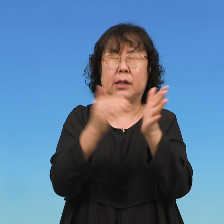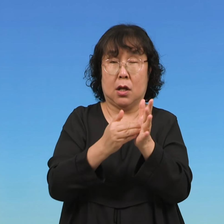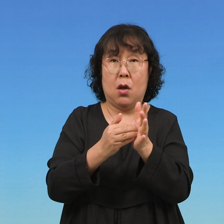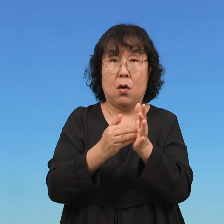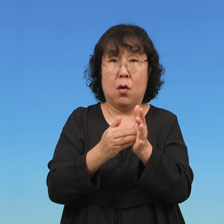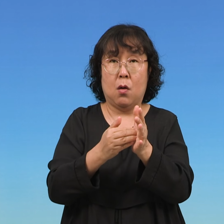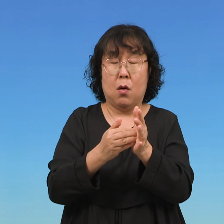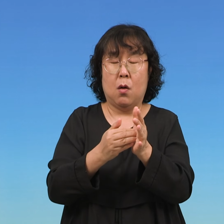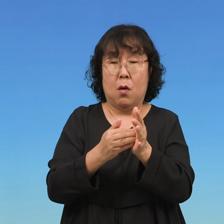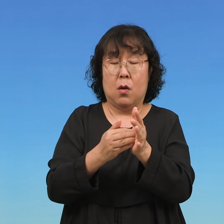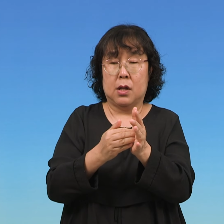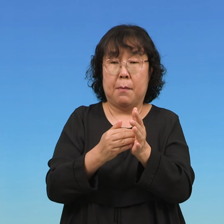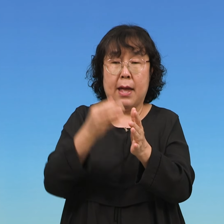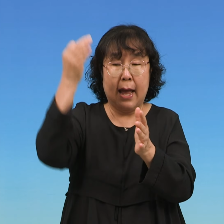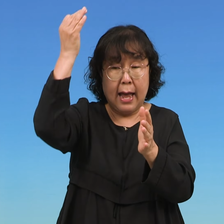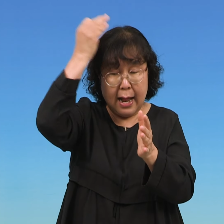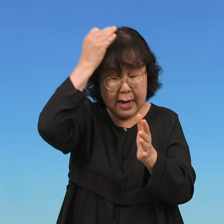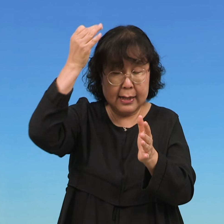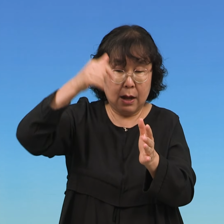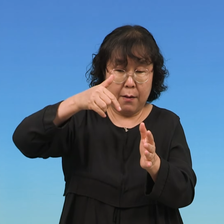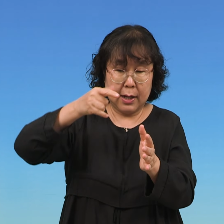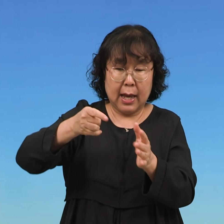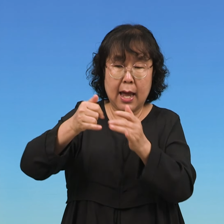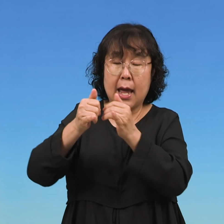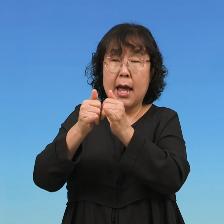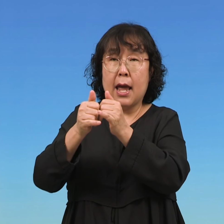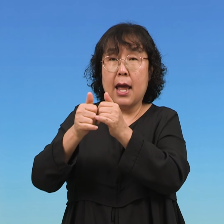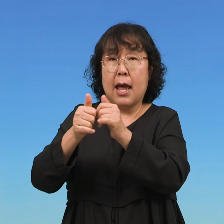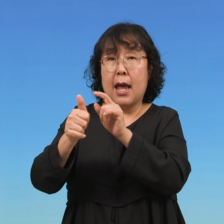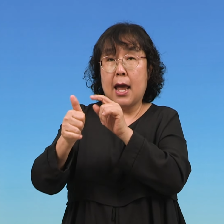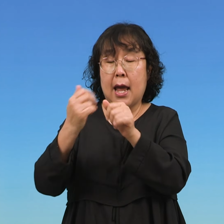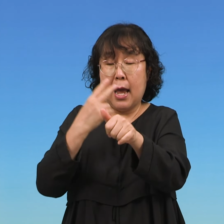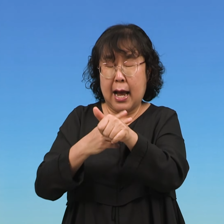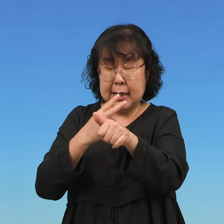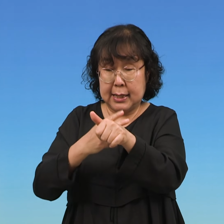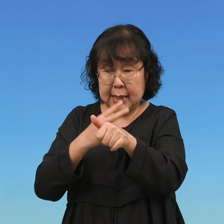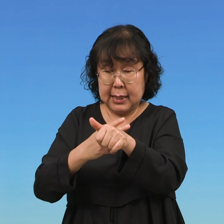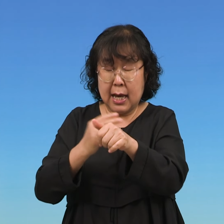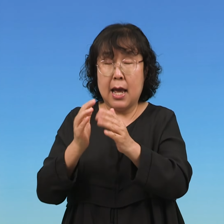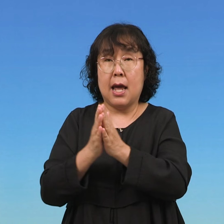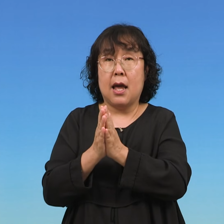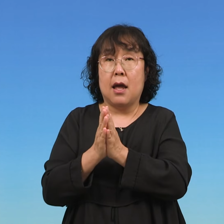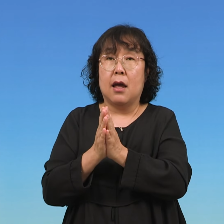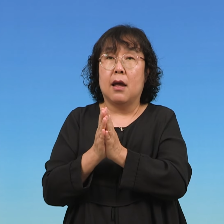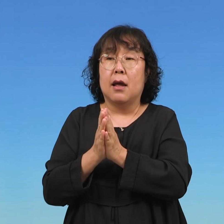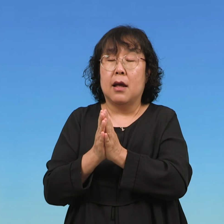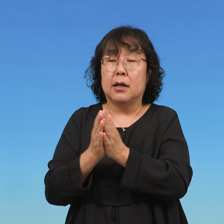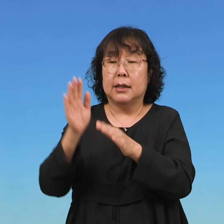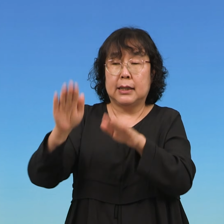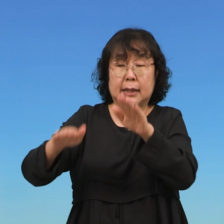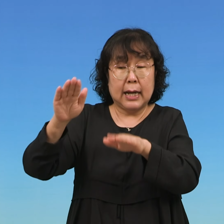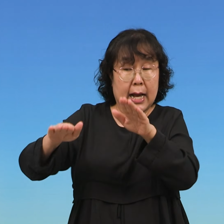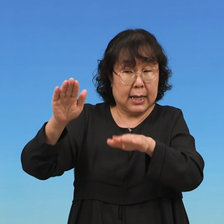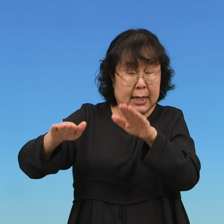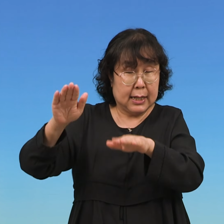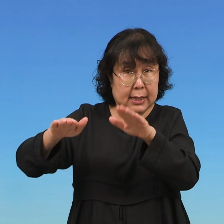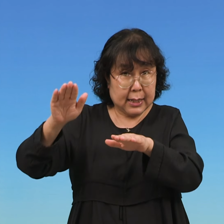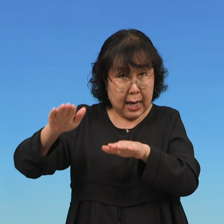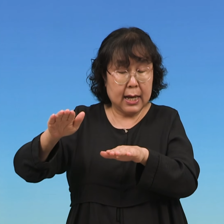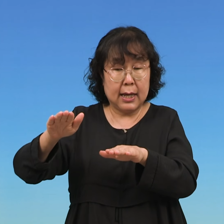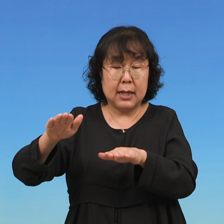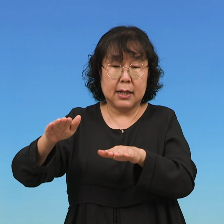또 엘리사와 개하시의 차이는요 타고나는게 아니에요 엘리사는 그렇게 성숙하게 타고났고